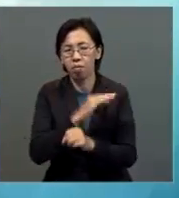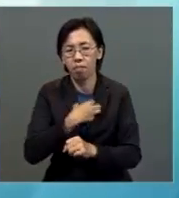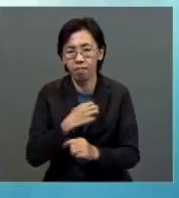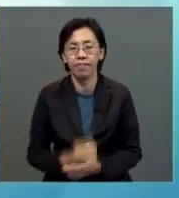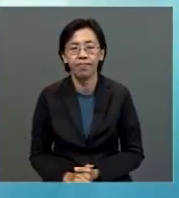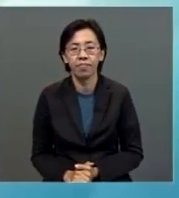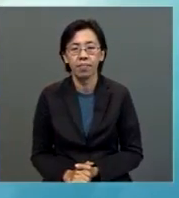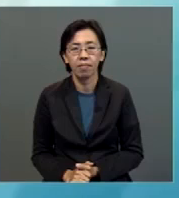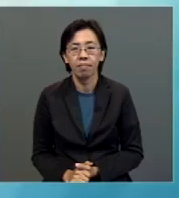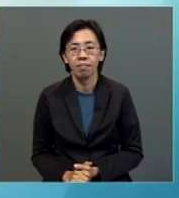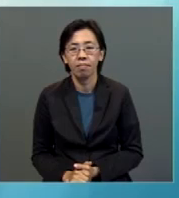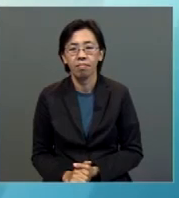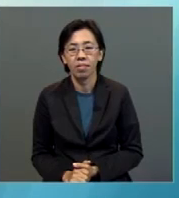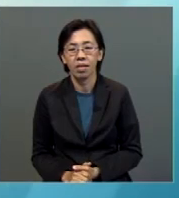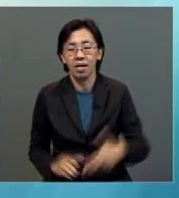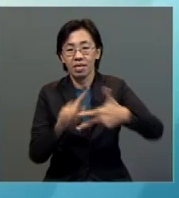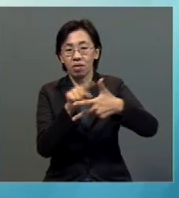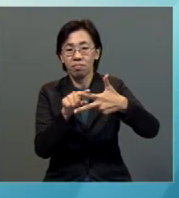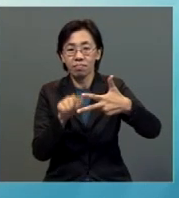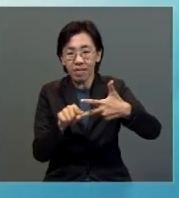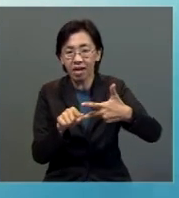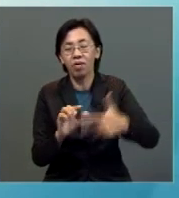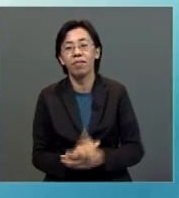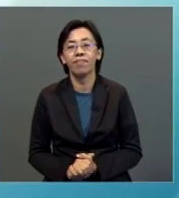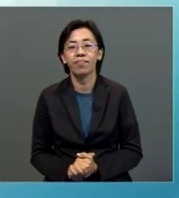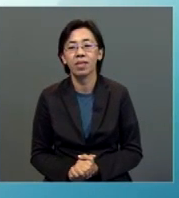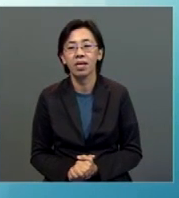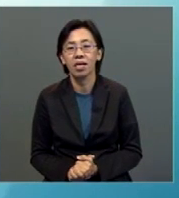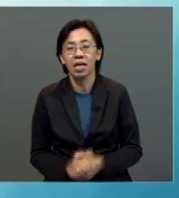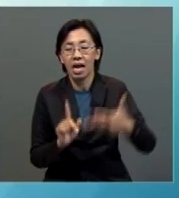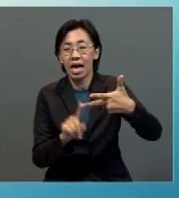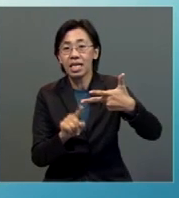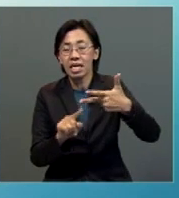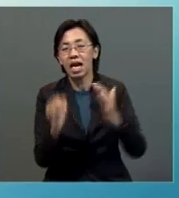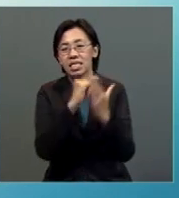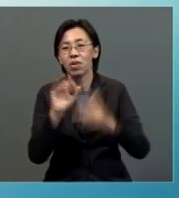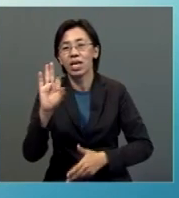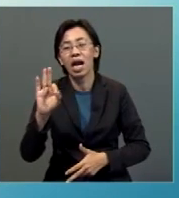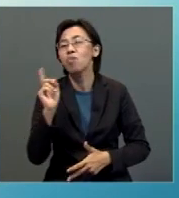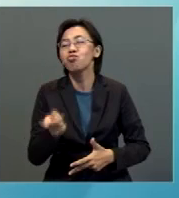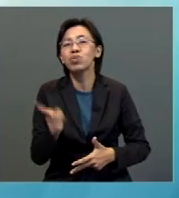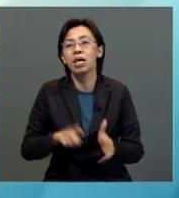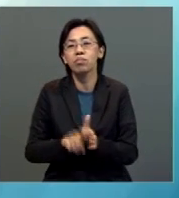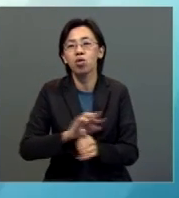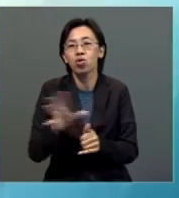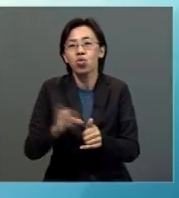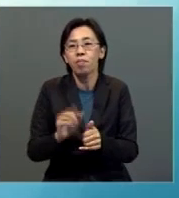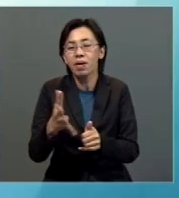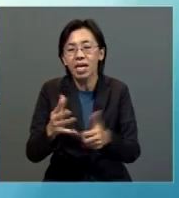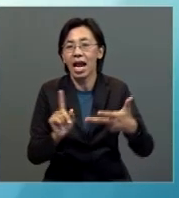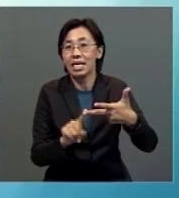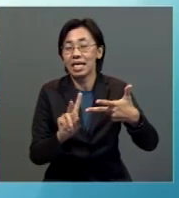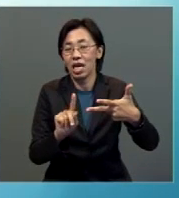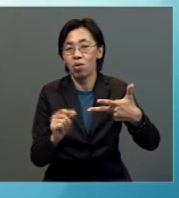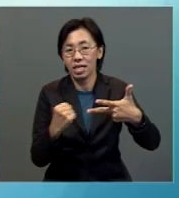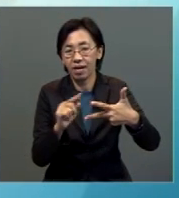ที่ไม่มีรายงานนะครับเลยเนี่ยยังอยู่ที่9จังหวัดสีเขียวข้างล่างนะครับแล้วก็ไม่มีรายงานในผู้ป่วย